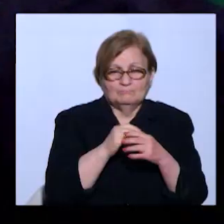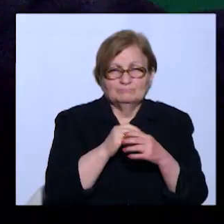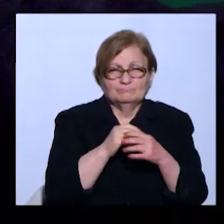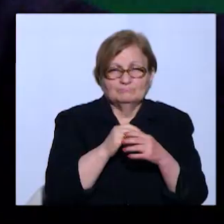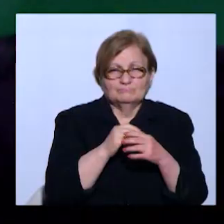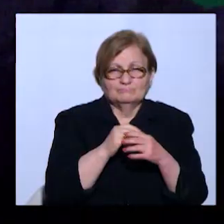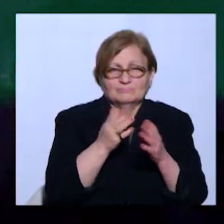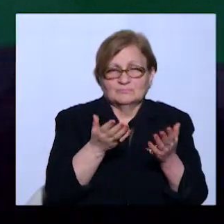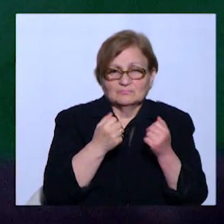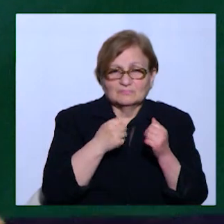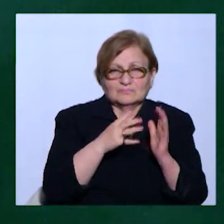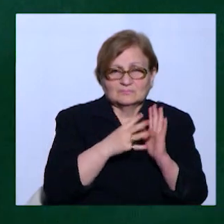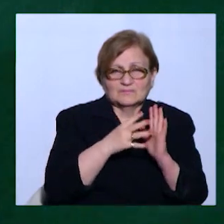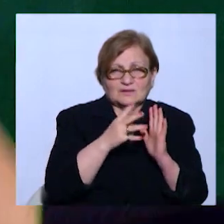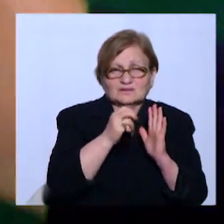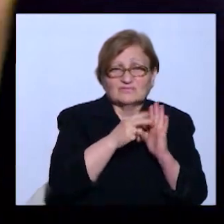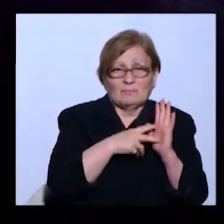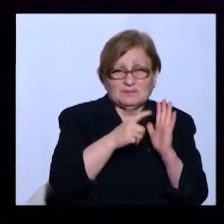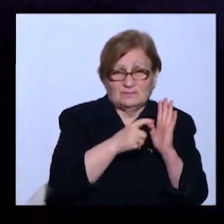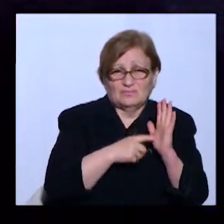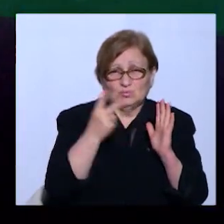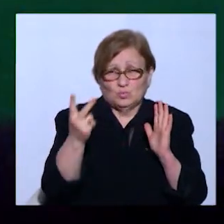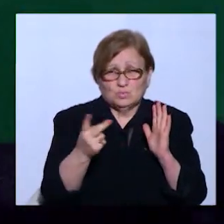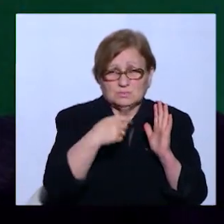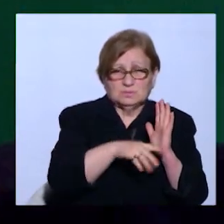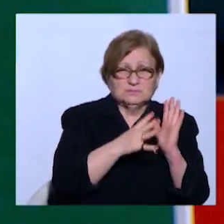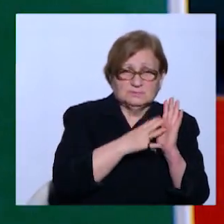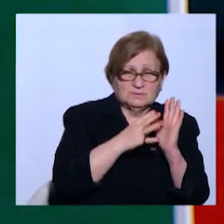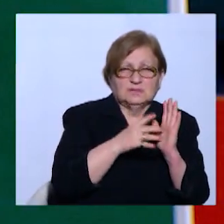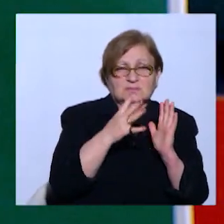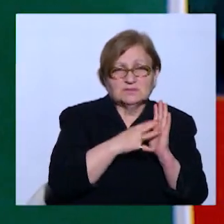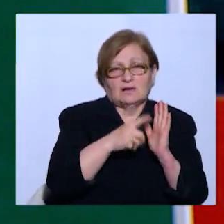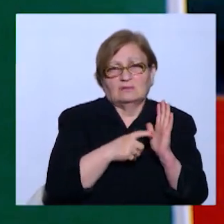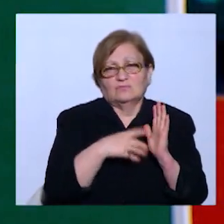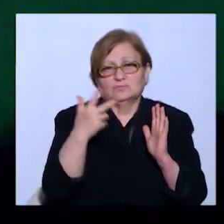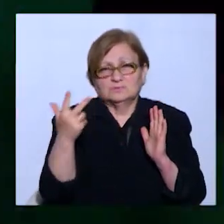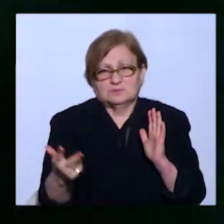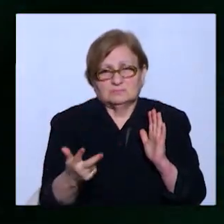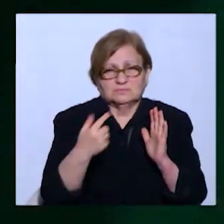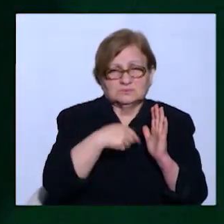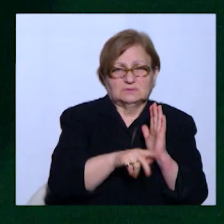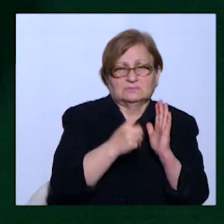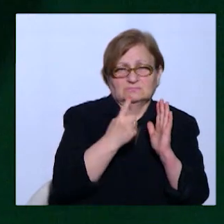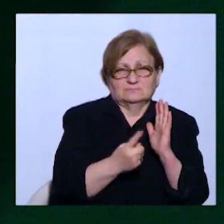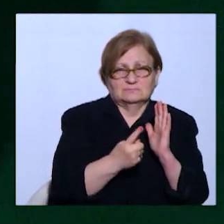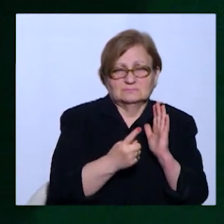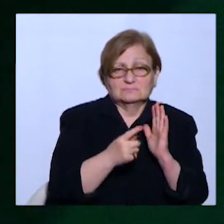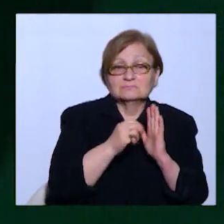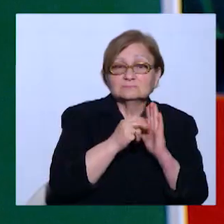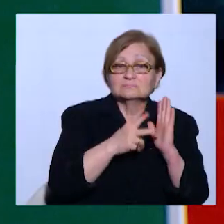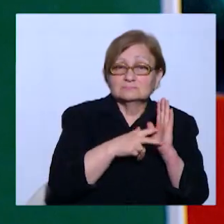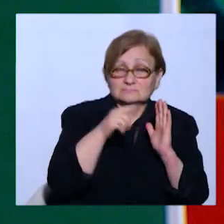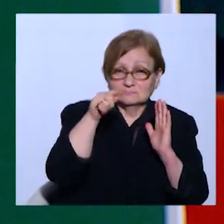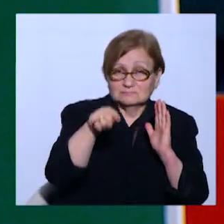2 მივიღე 9. 9 ეგ რა ცხადია? ამომივარდება 3. 3 3 1 და მაშ